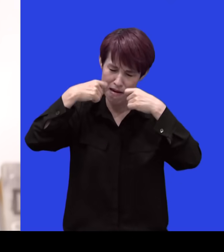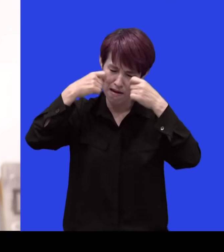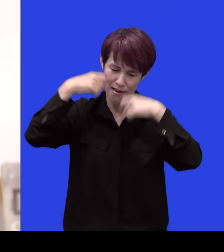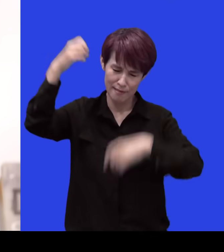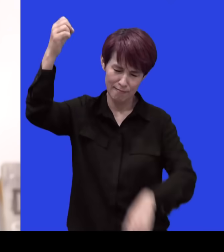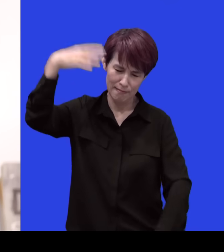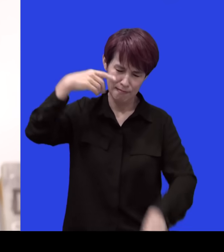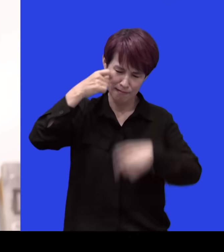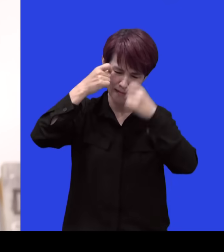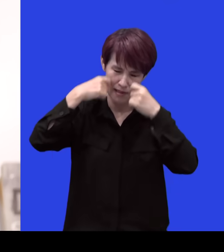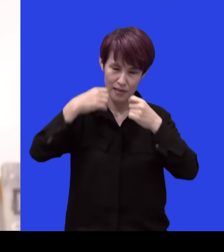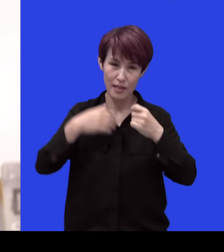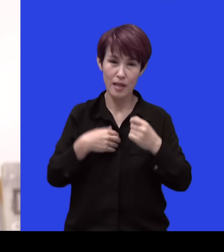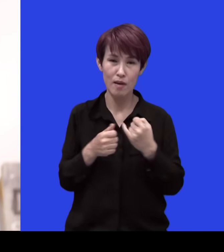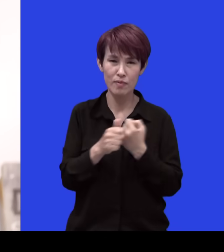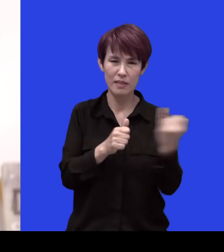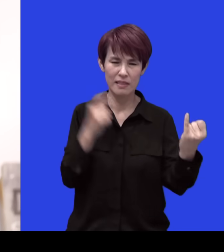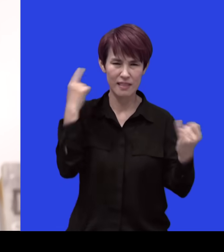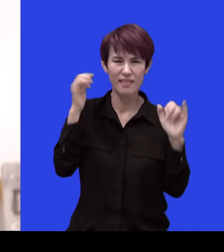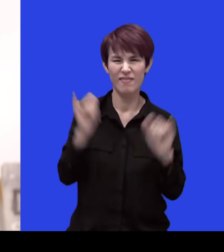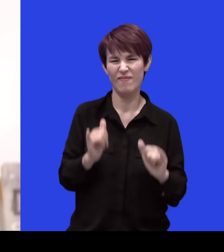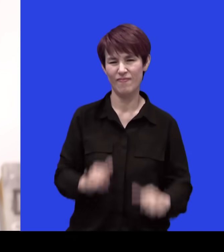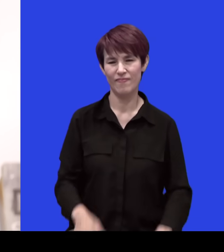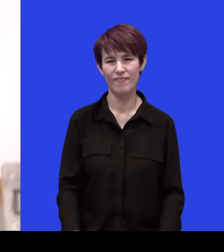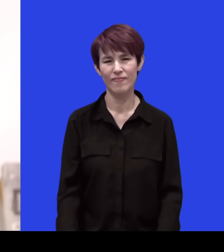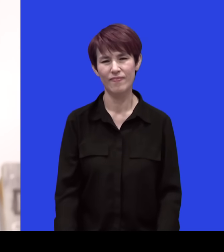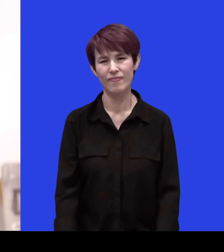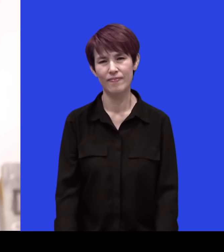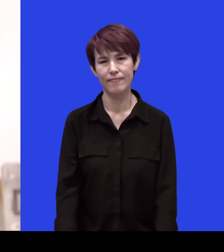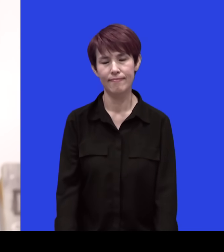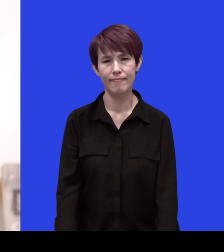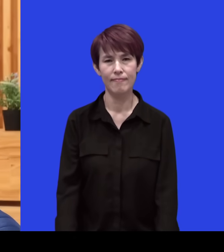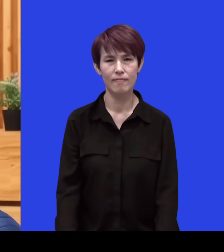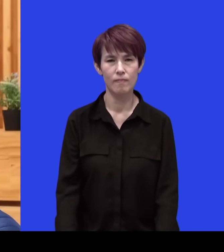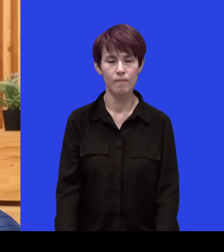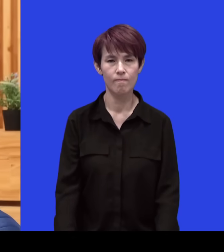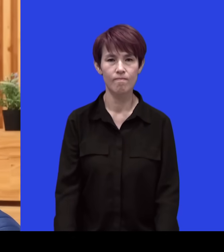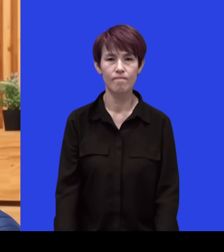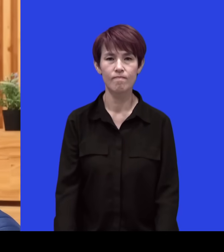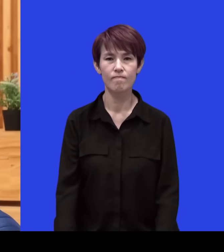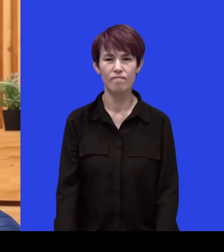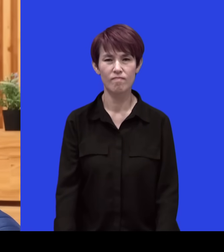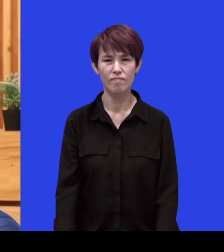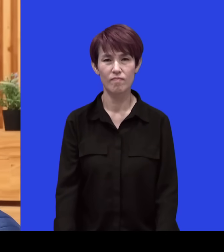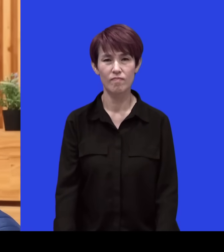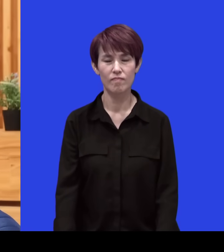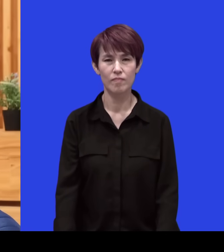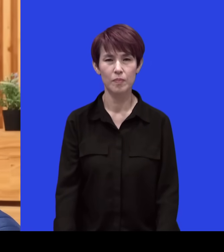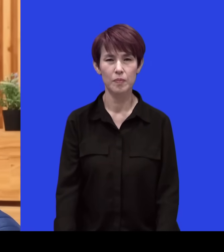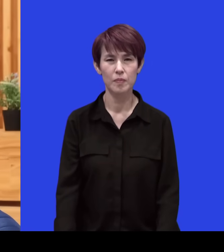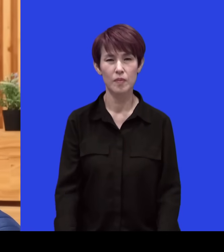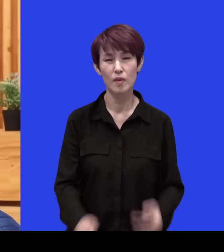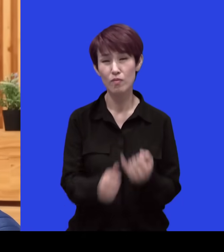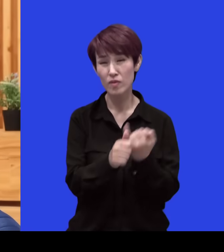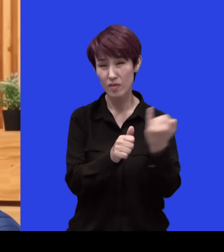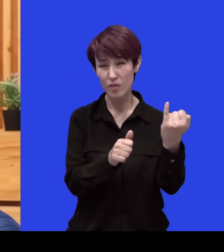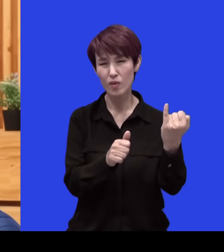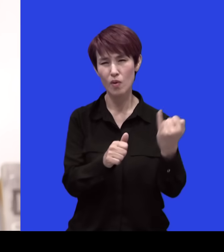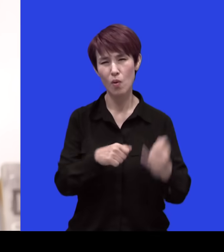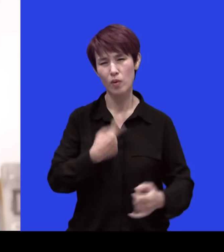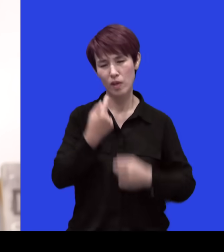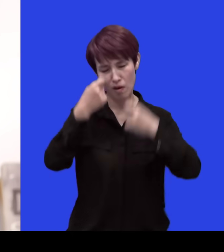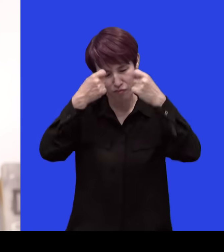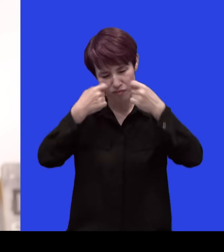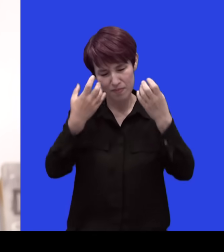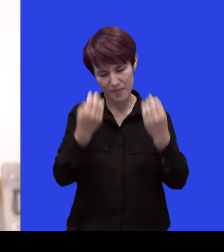샤워기 소리 우리 집 사람 안 들을 수 있도록 혼자 그거 울어. 사모님도 홀로 또 얼마나 많이 오셨겠어요.